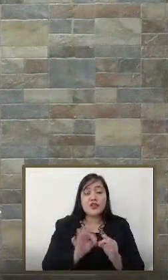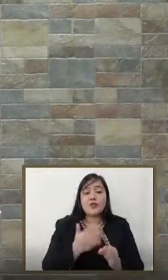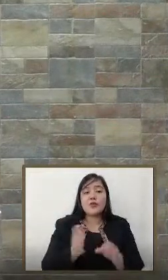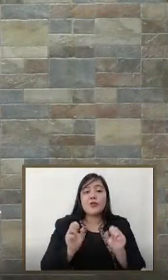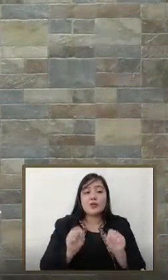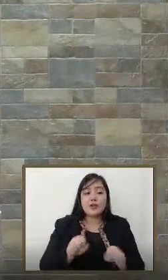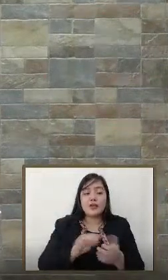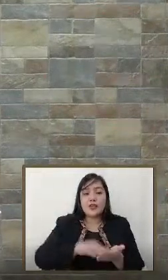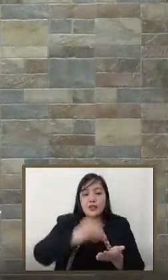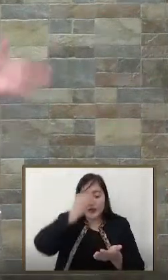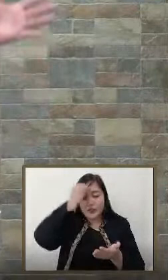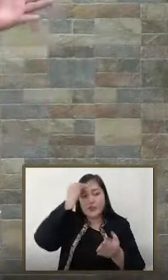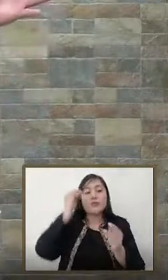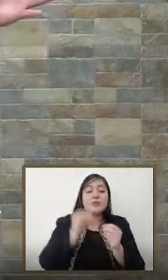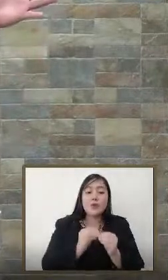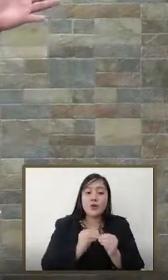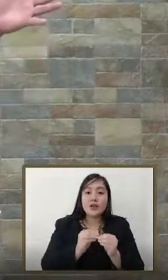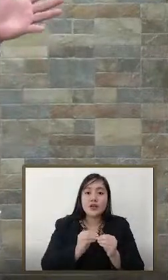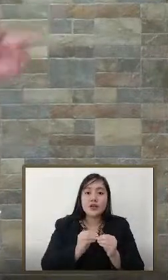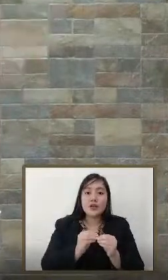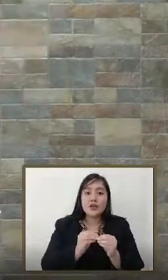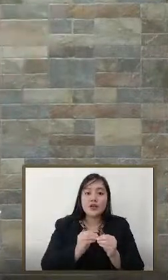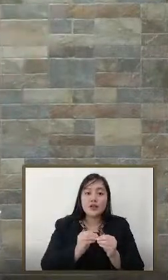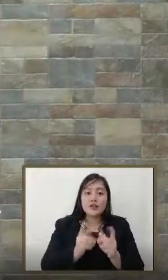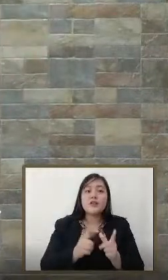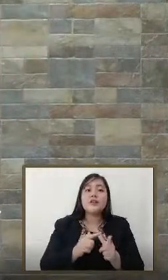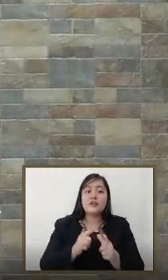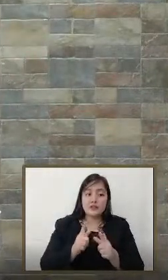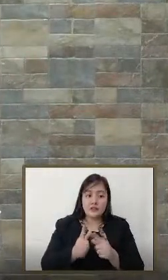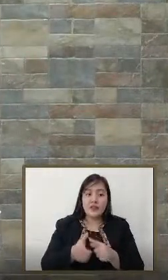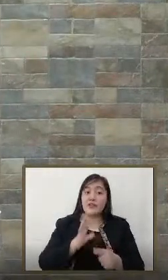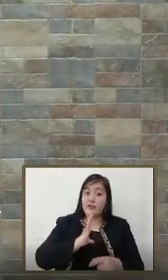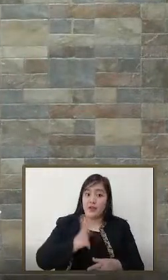something, if you can learn more, then so be it.